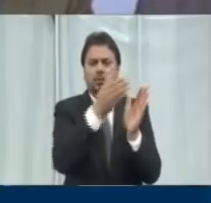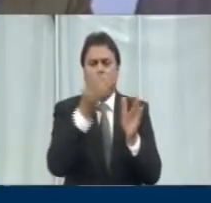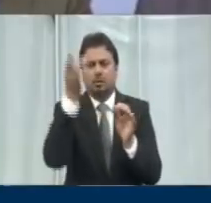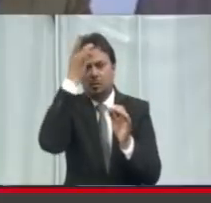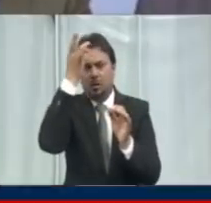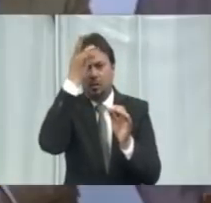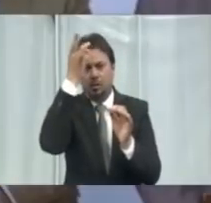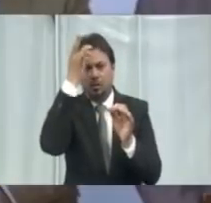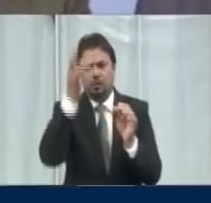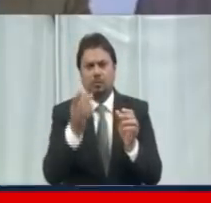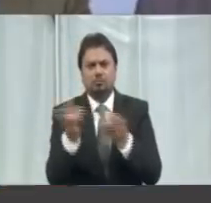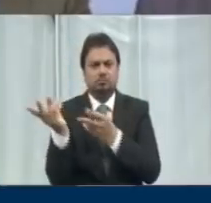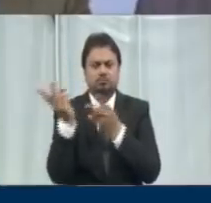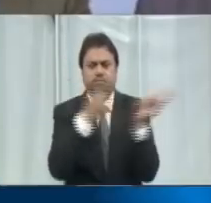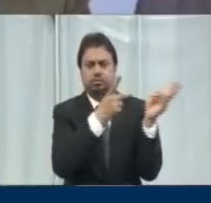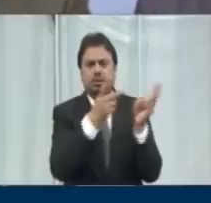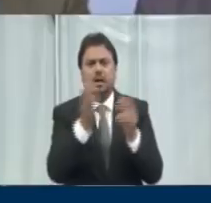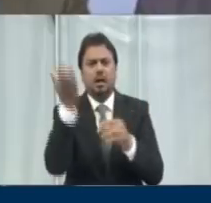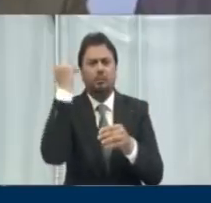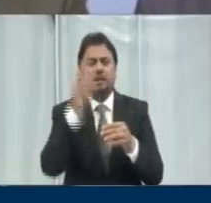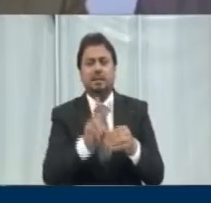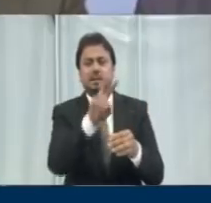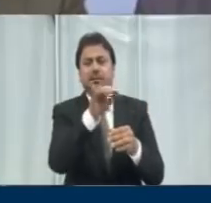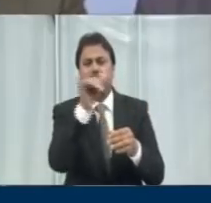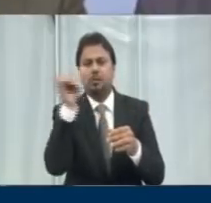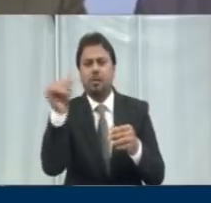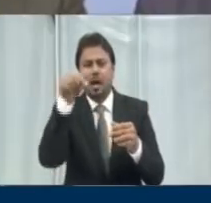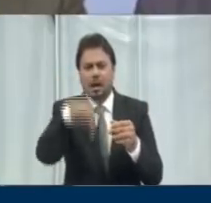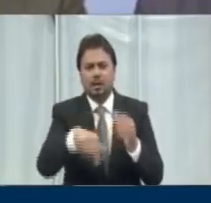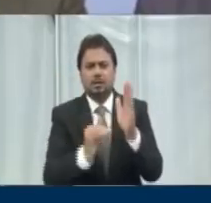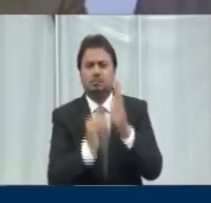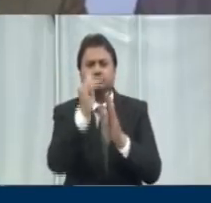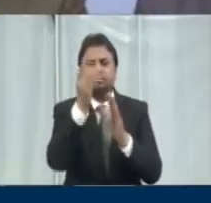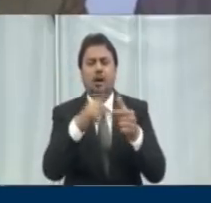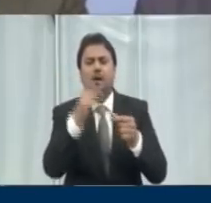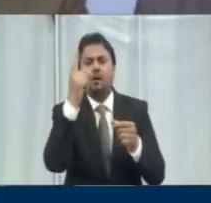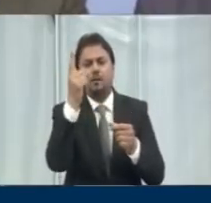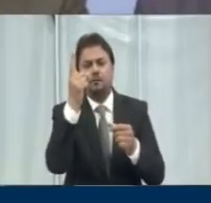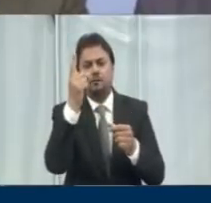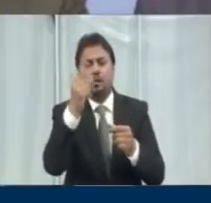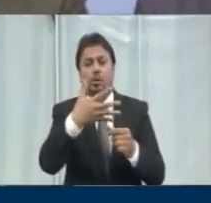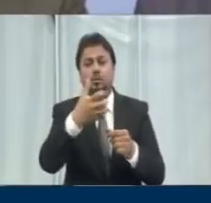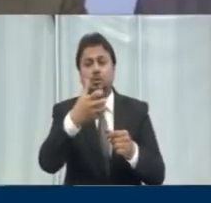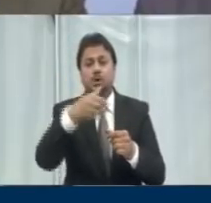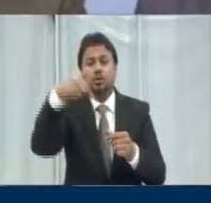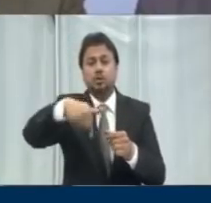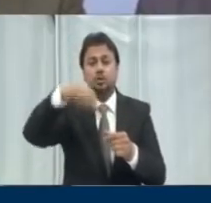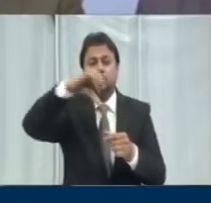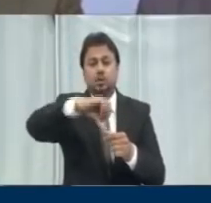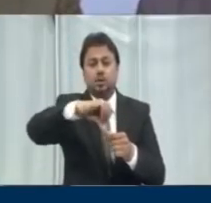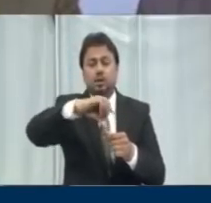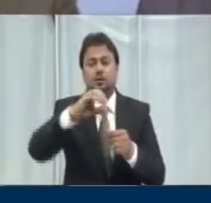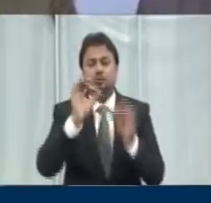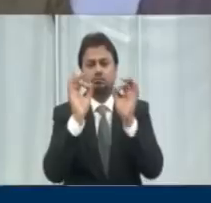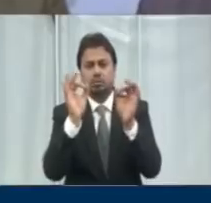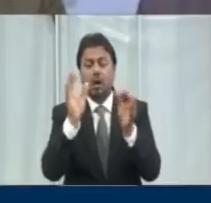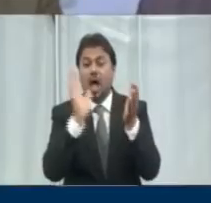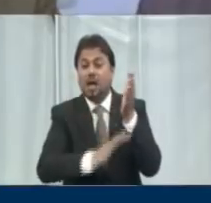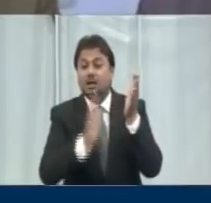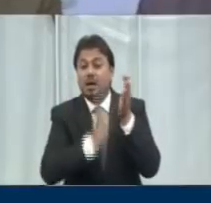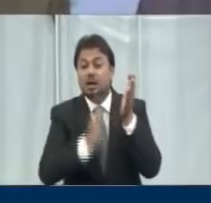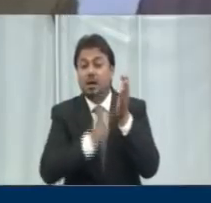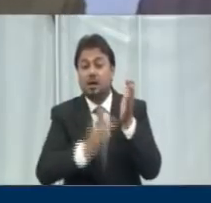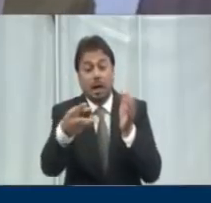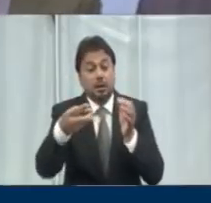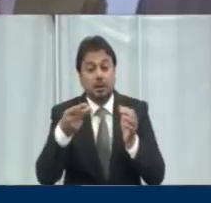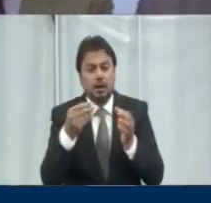ازداد عدد المرضى الراقدين من 700 مريض إلى 1596 مريض، وعدد الحالات الحرجة